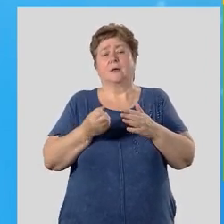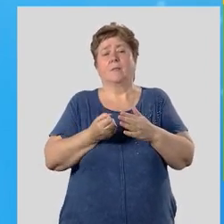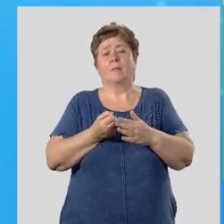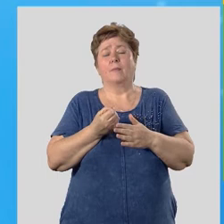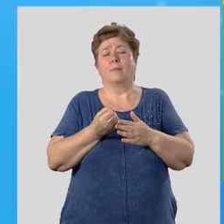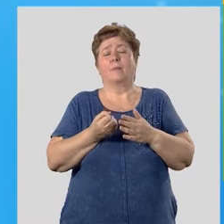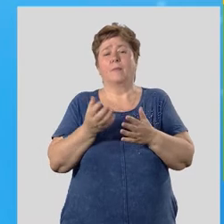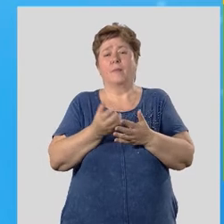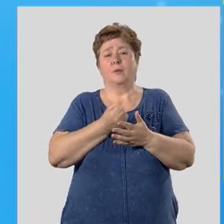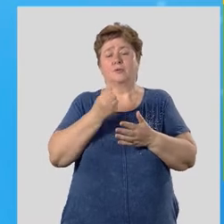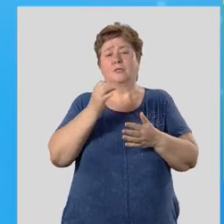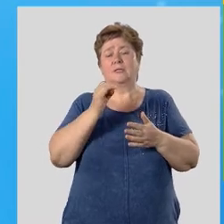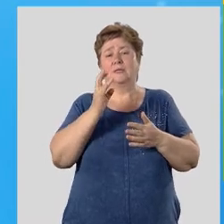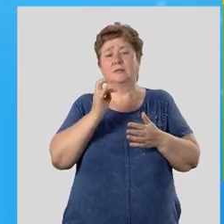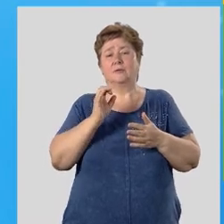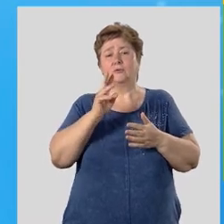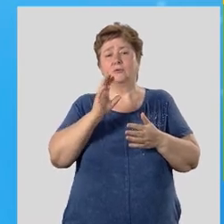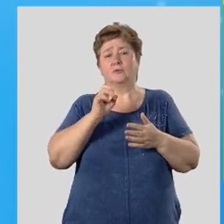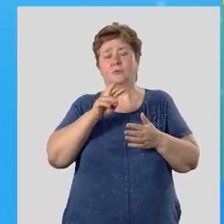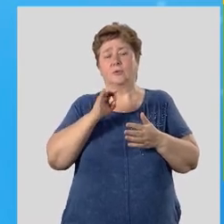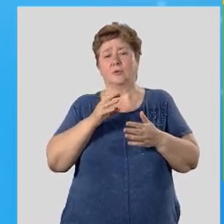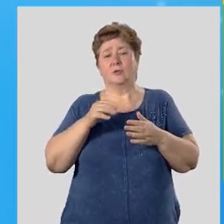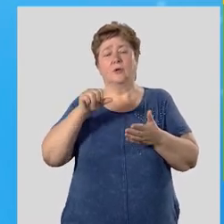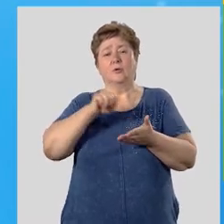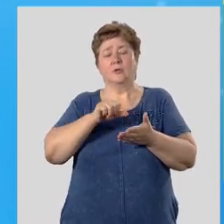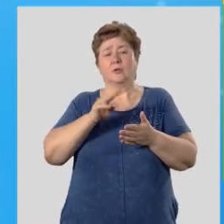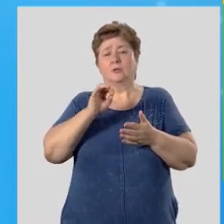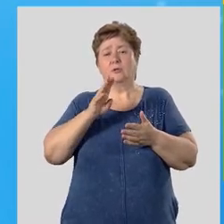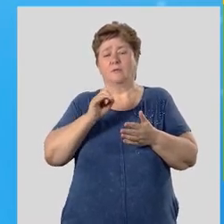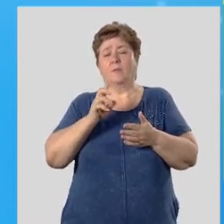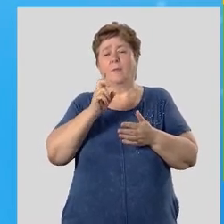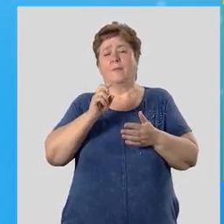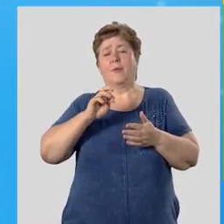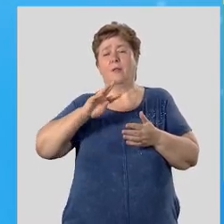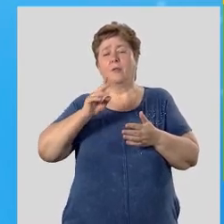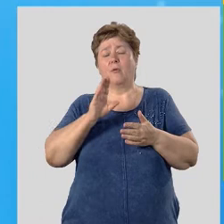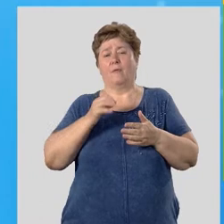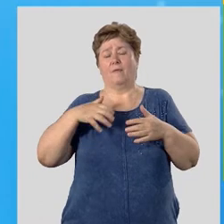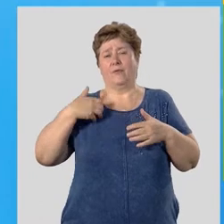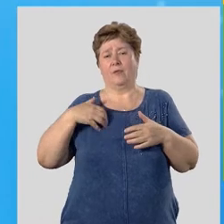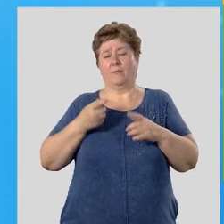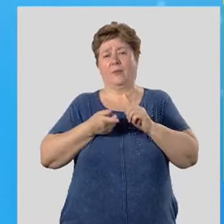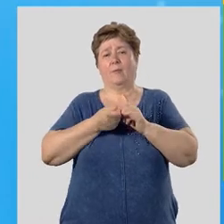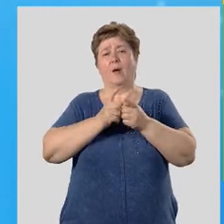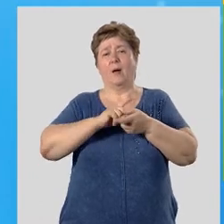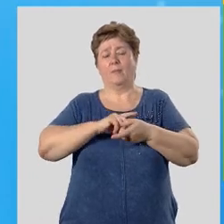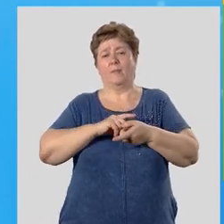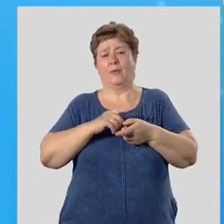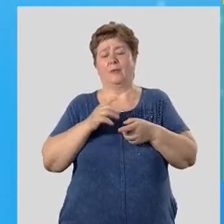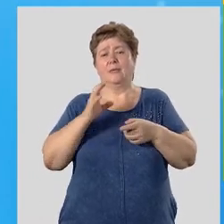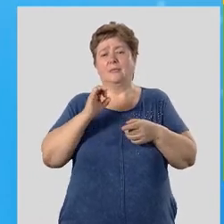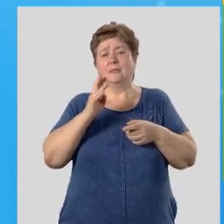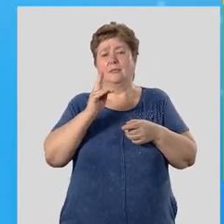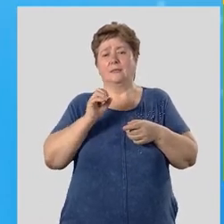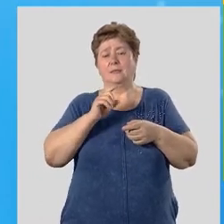вырабатывать инсулин. Участвует в жировом, белковом и витаминном обмене,